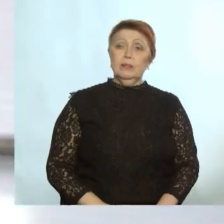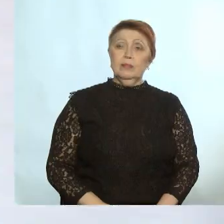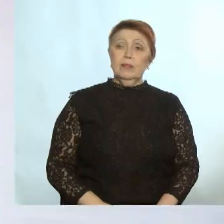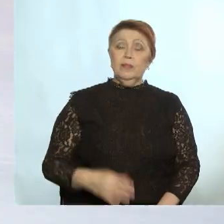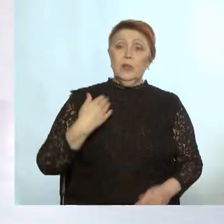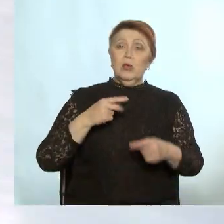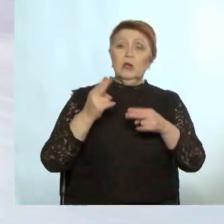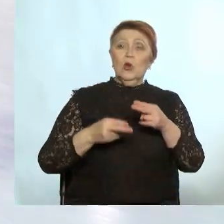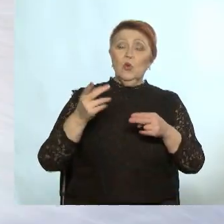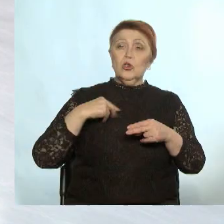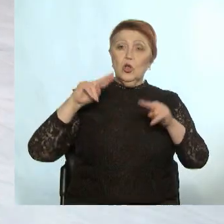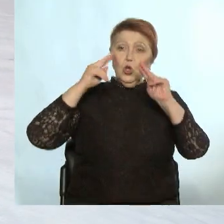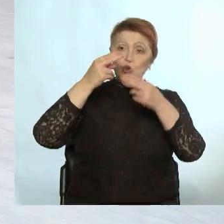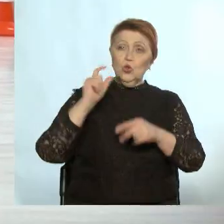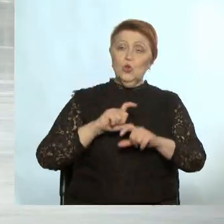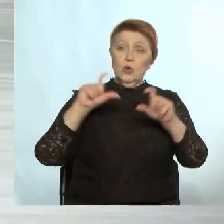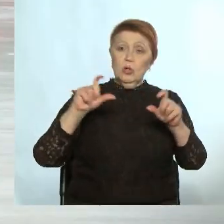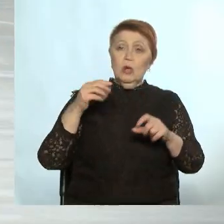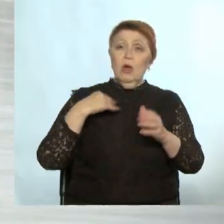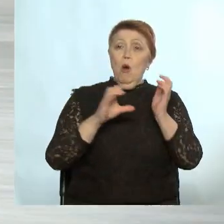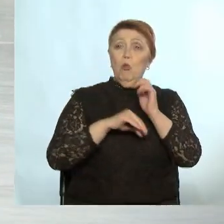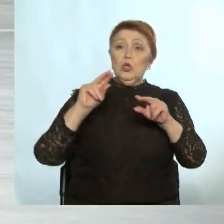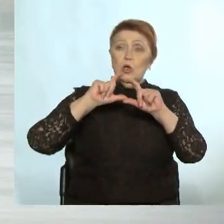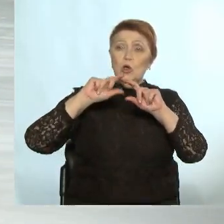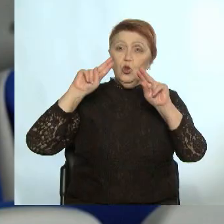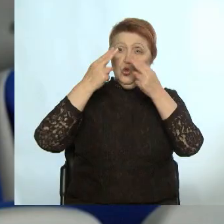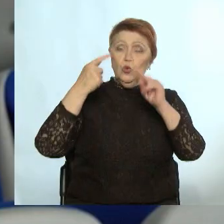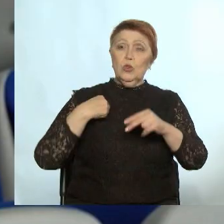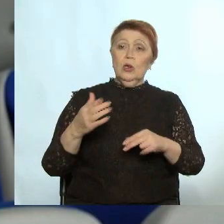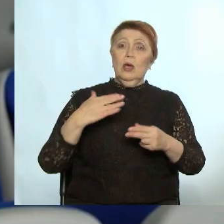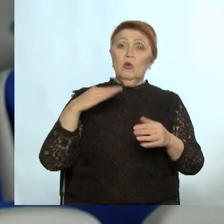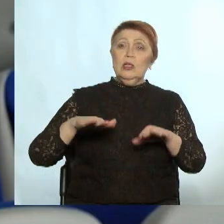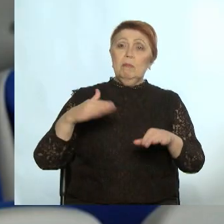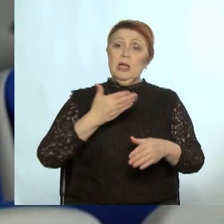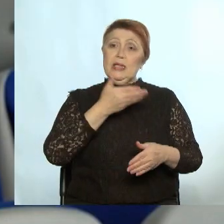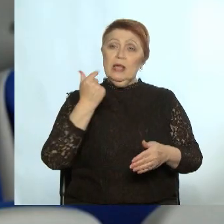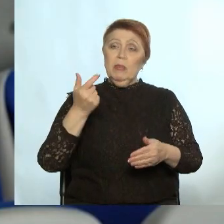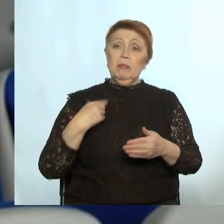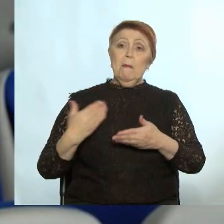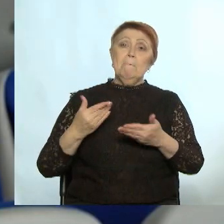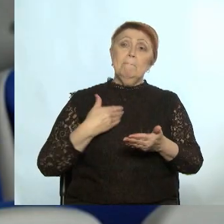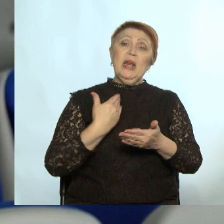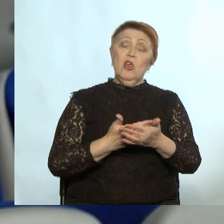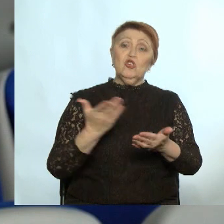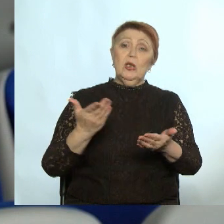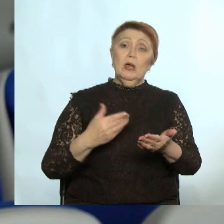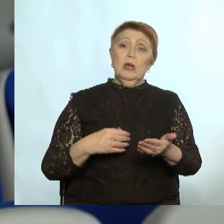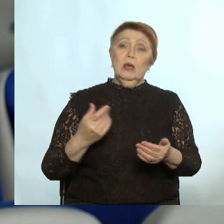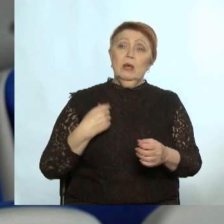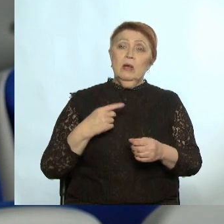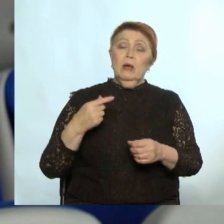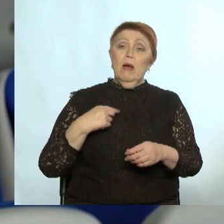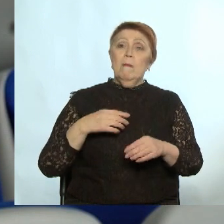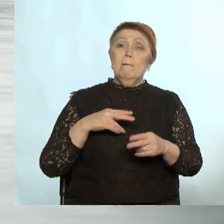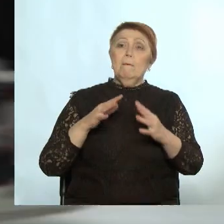Я закончил институт, и после института сразу, значит, здесь мест не было. Предложили поработать на поселке